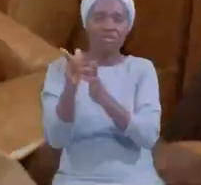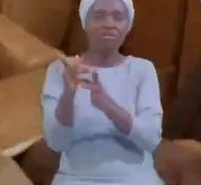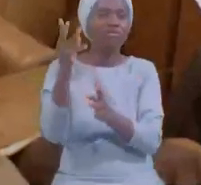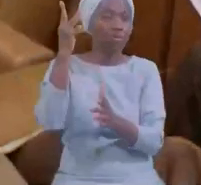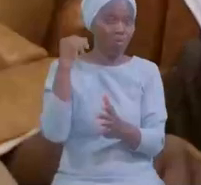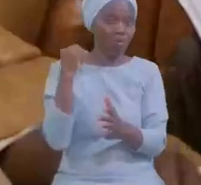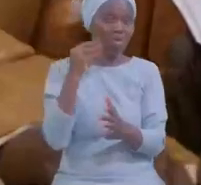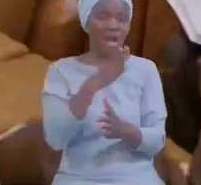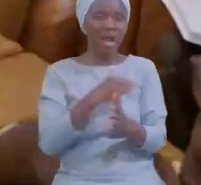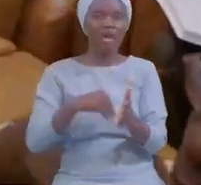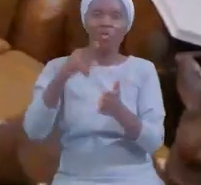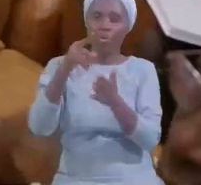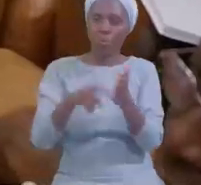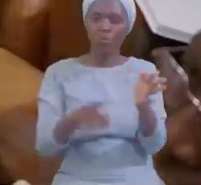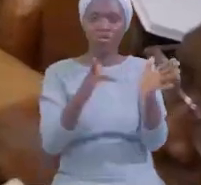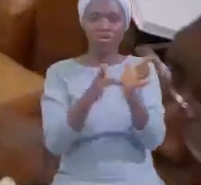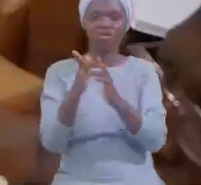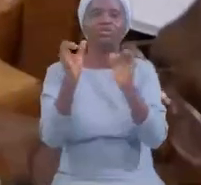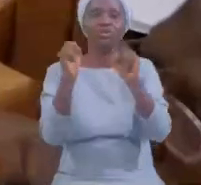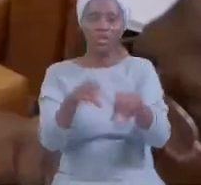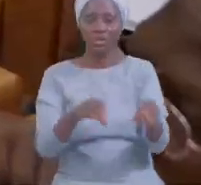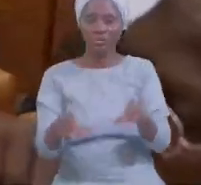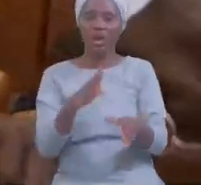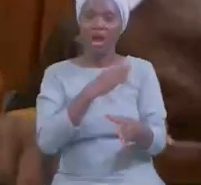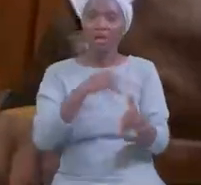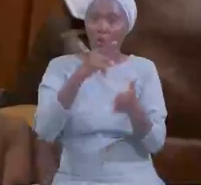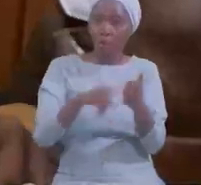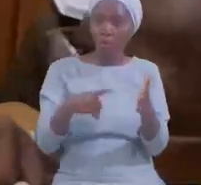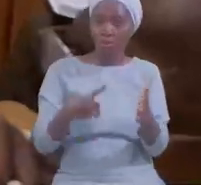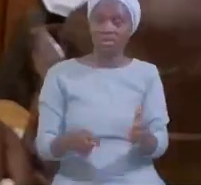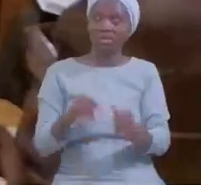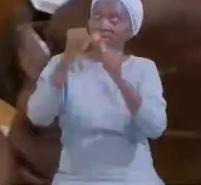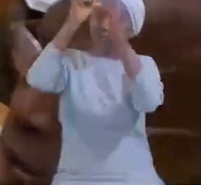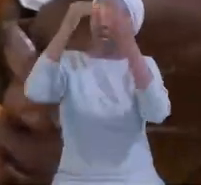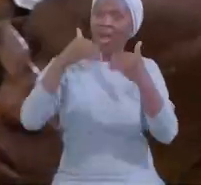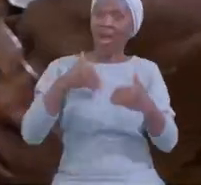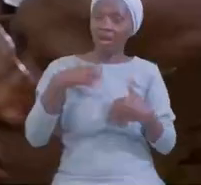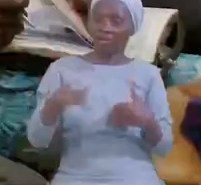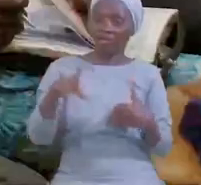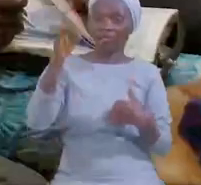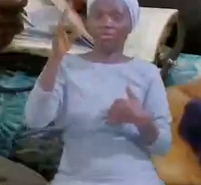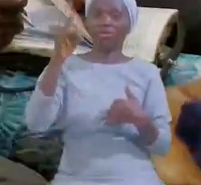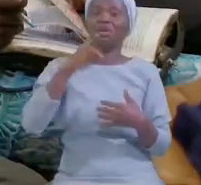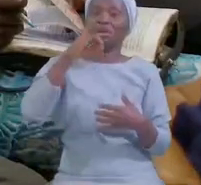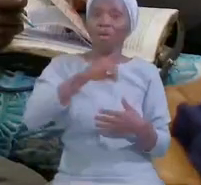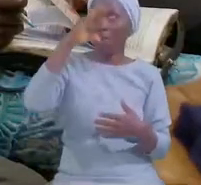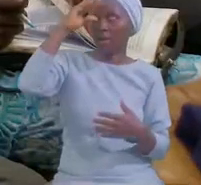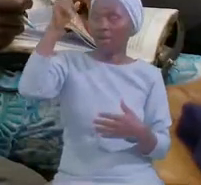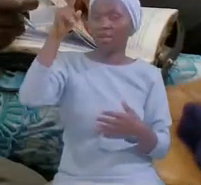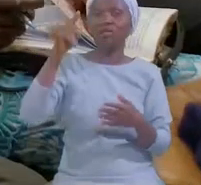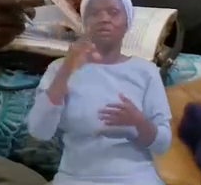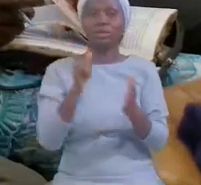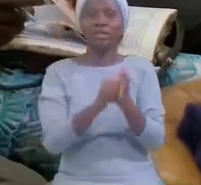ce que Christ pouvait faire et ce que le Père a ordonné et a autorisé que Christ, son